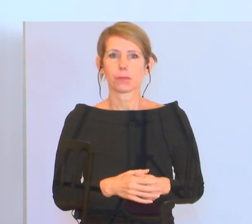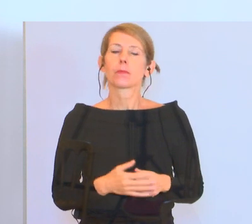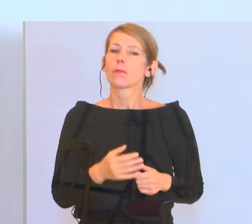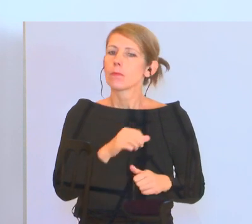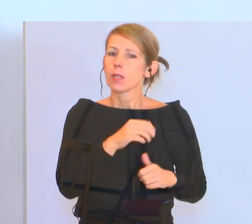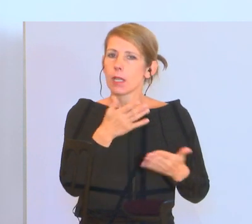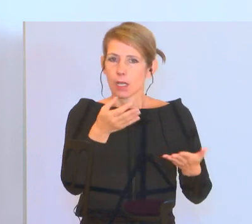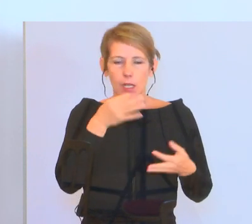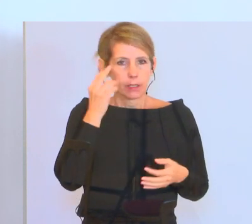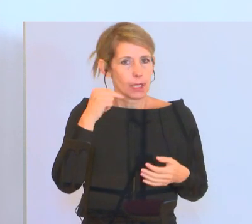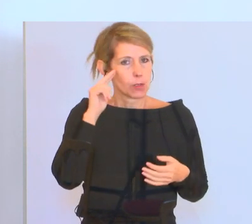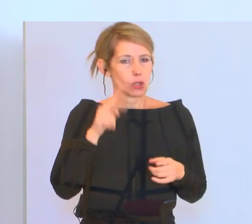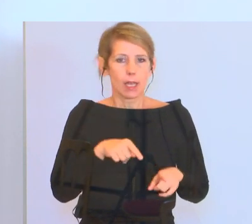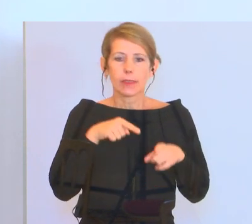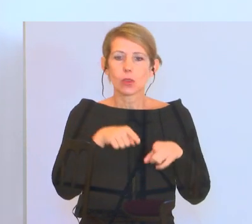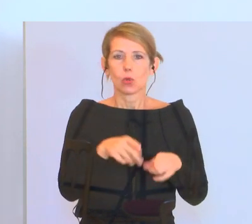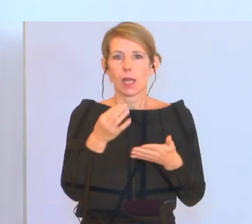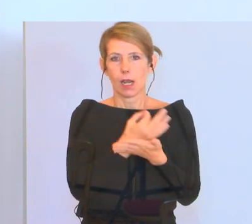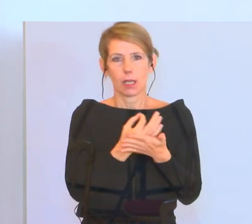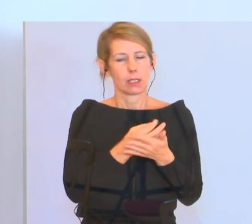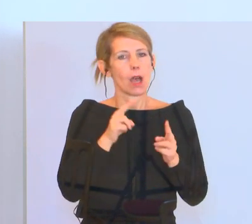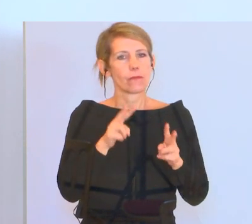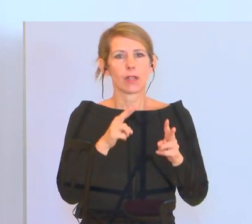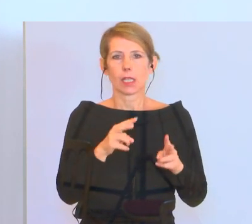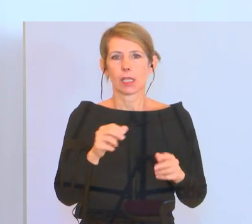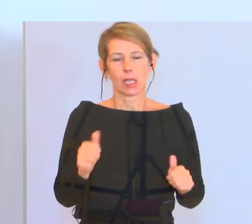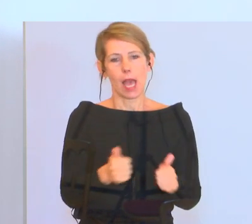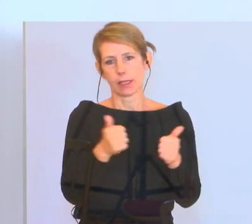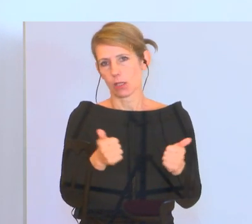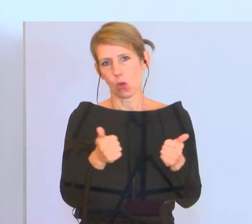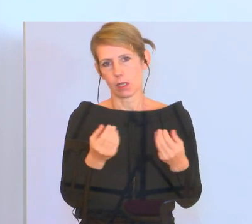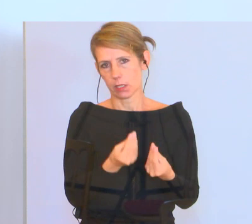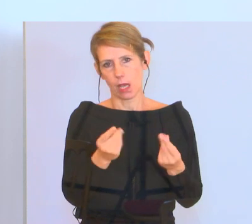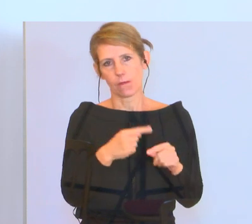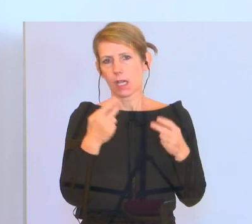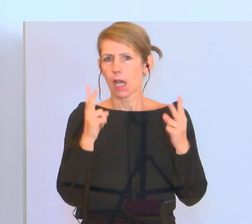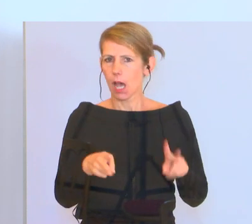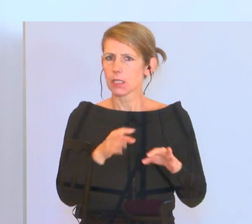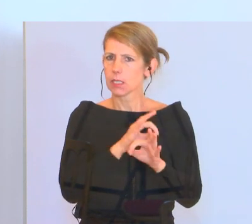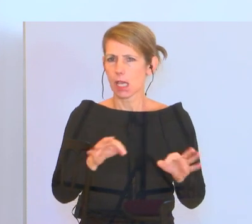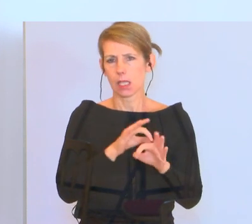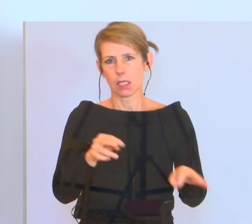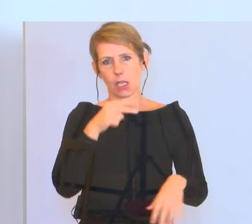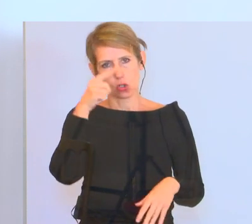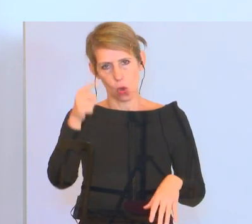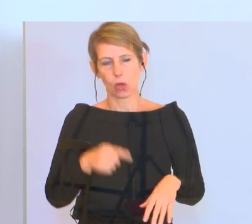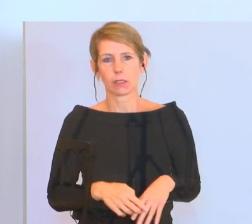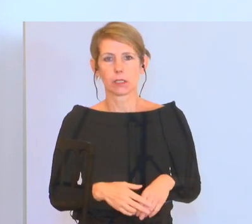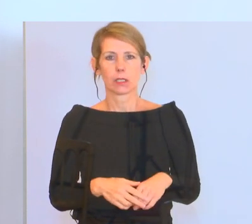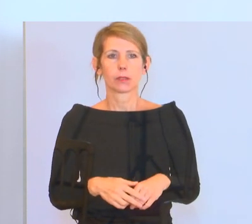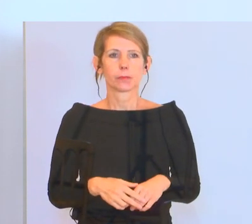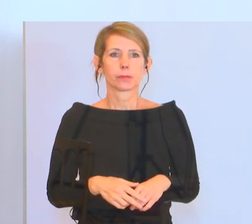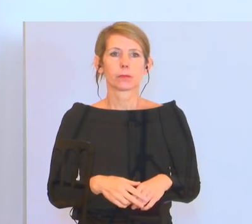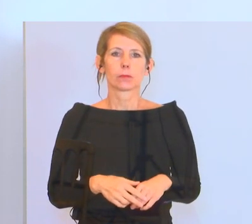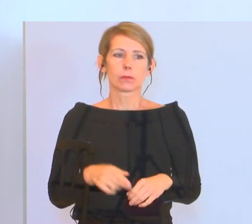duale Ausbildung ist zu Recht ein Exportschlager, auf die wir sehr, sehr stolz sein können. Gerade auch deshalb muss